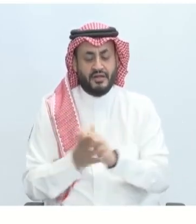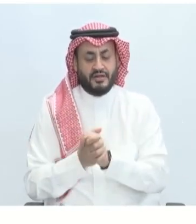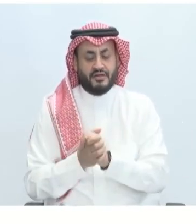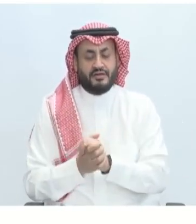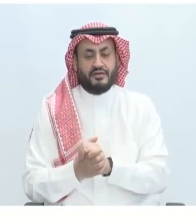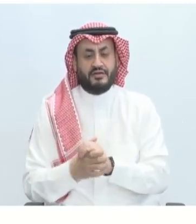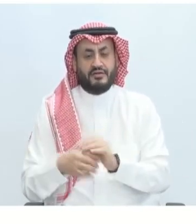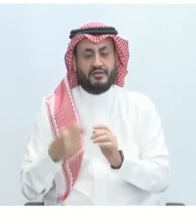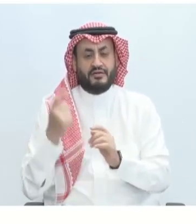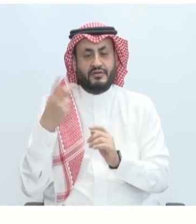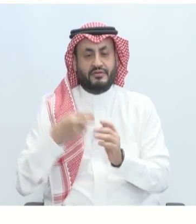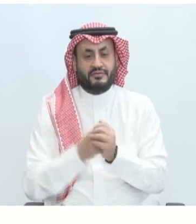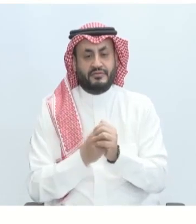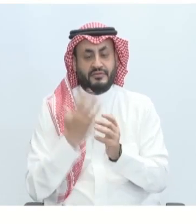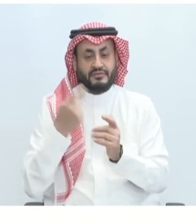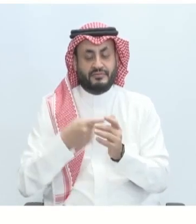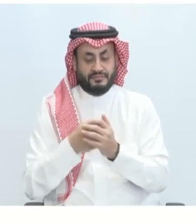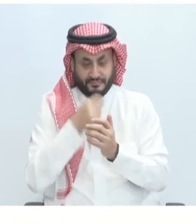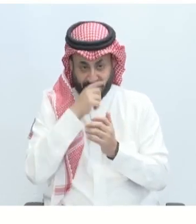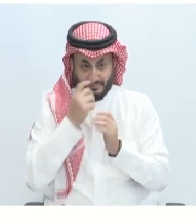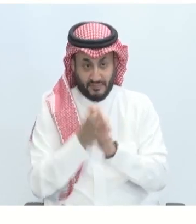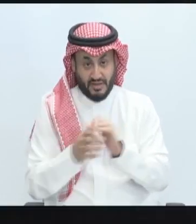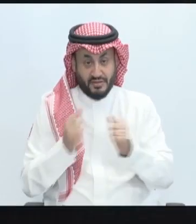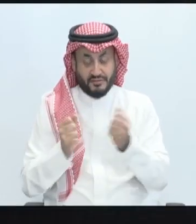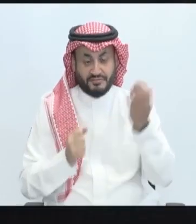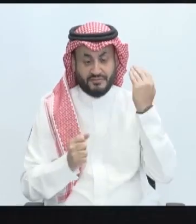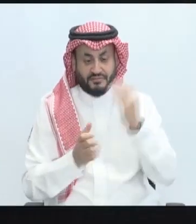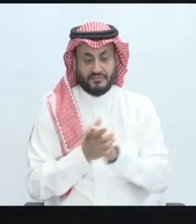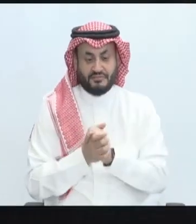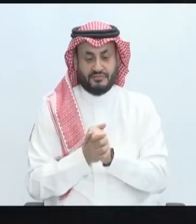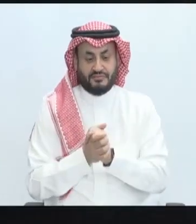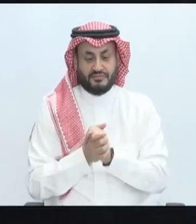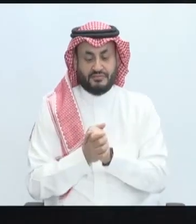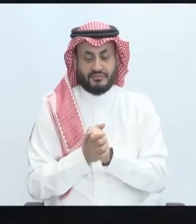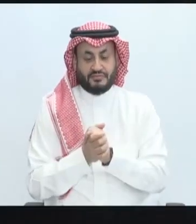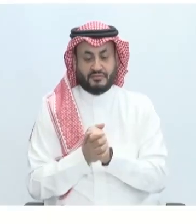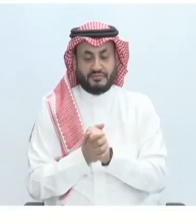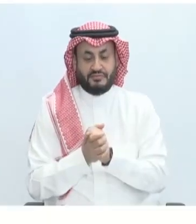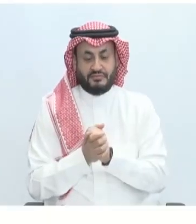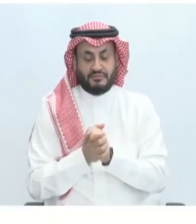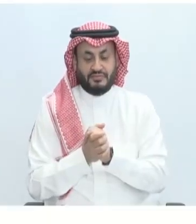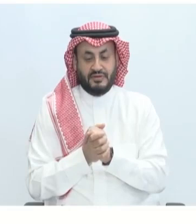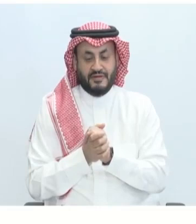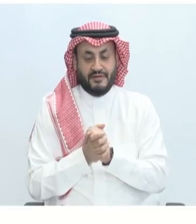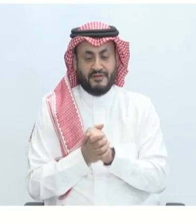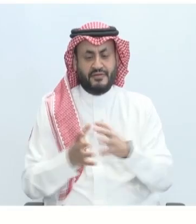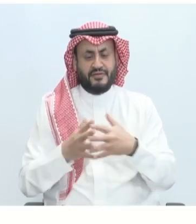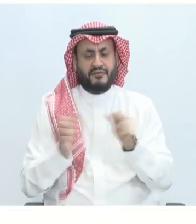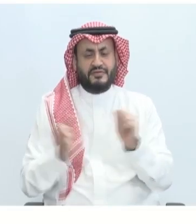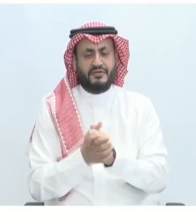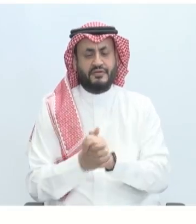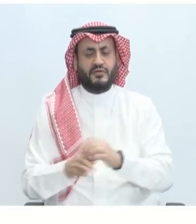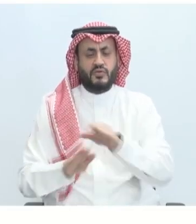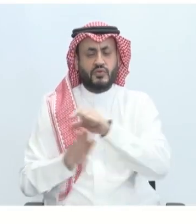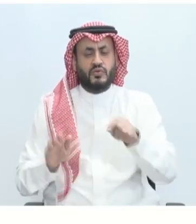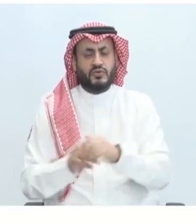سوره التقابل قبل الدخول في الدرس من المهم ان نراجع الدرس السابق ماذا اخذنا في الدرس السابق اخذنا تفسير سوره التغابن من